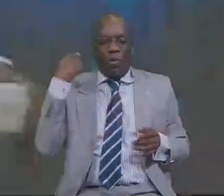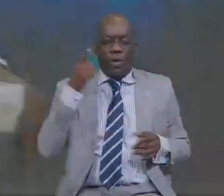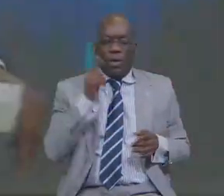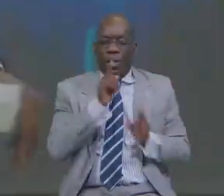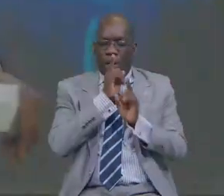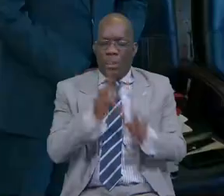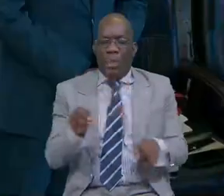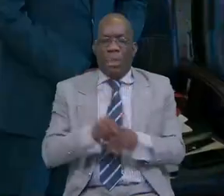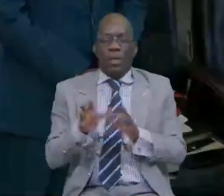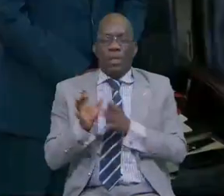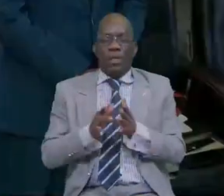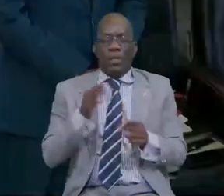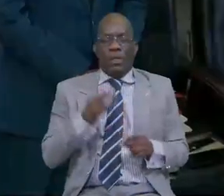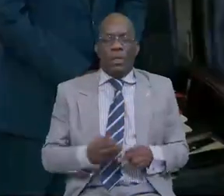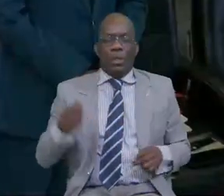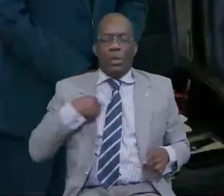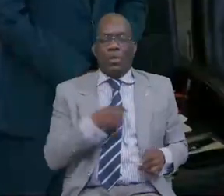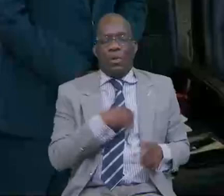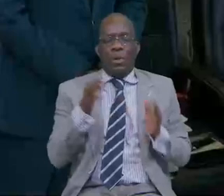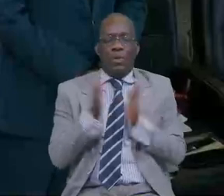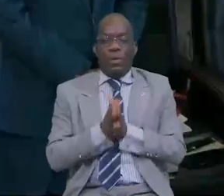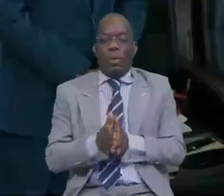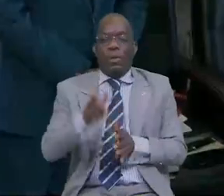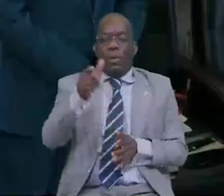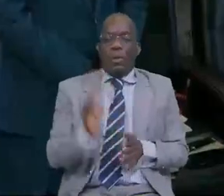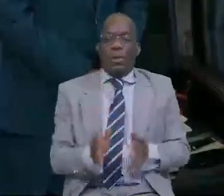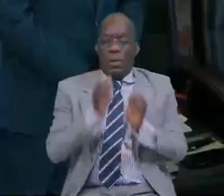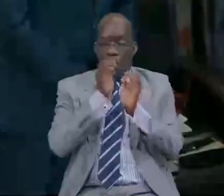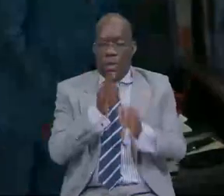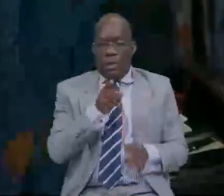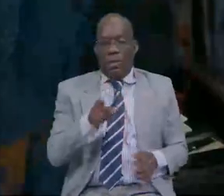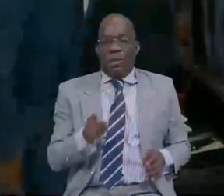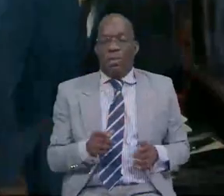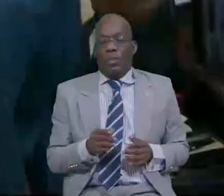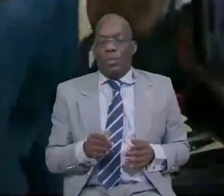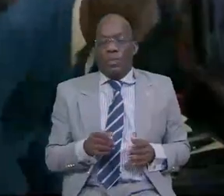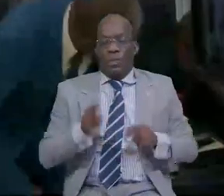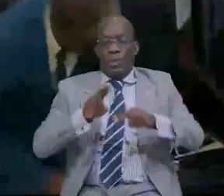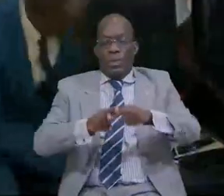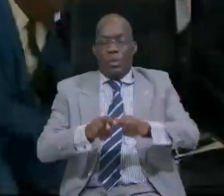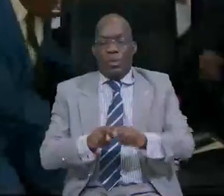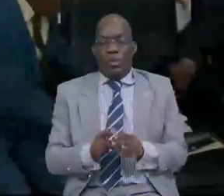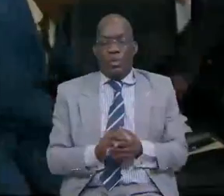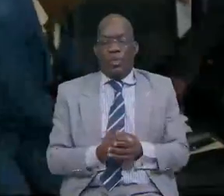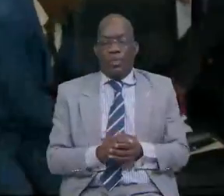de Jésus, nous prions. Que Dieu vous bénisse, asseyons-nous.